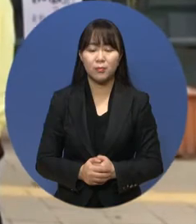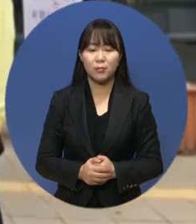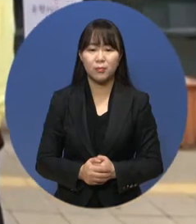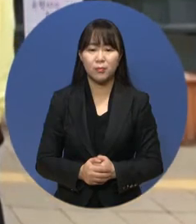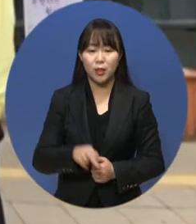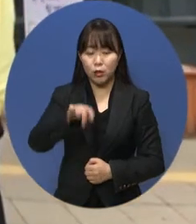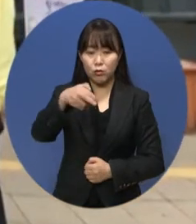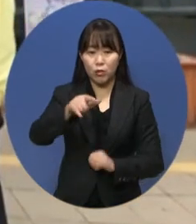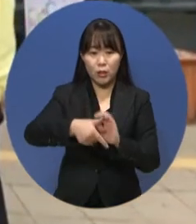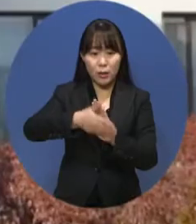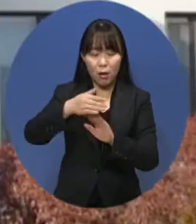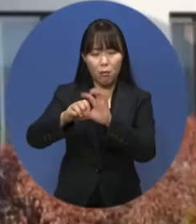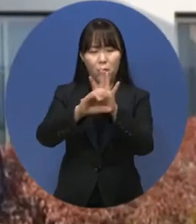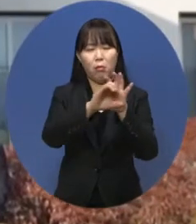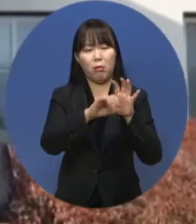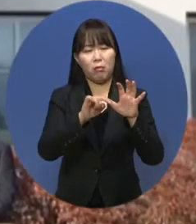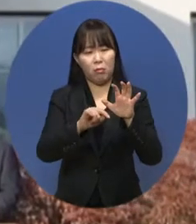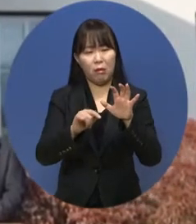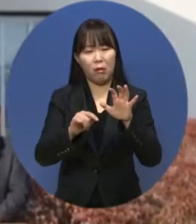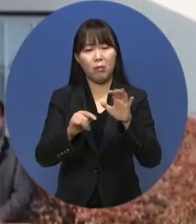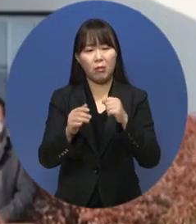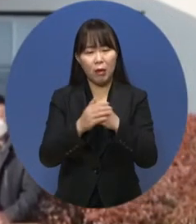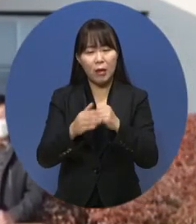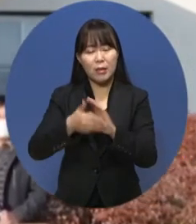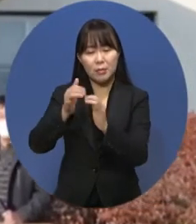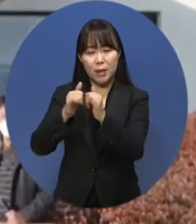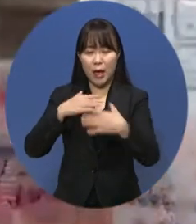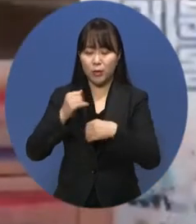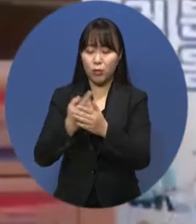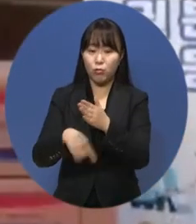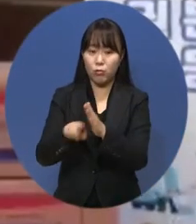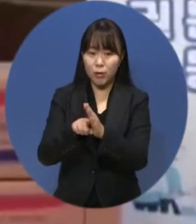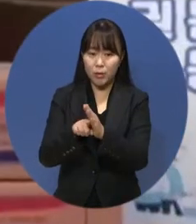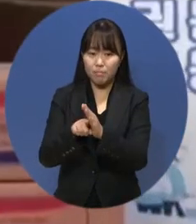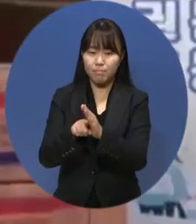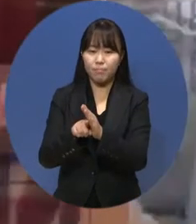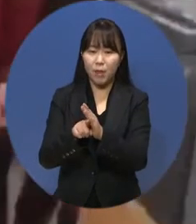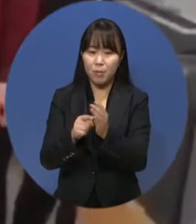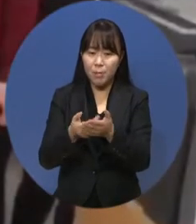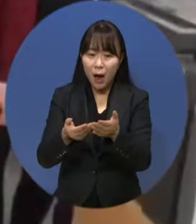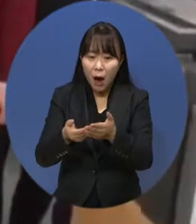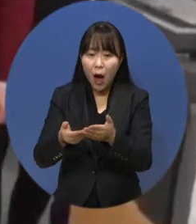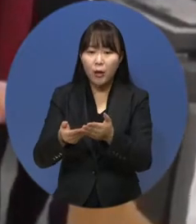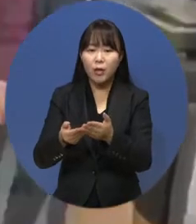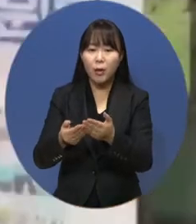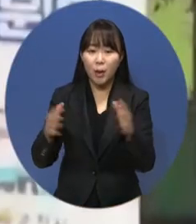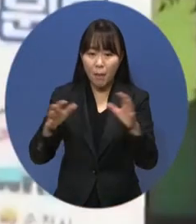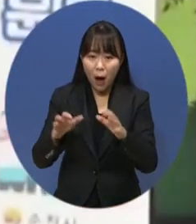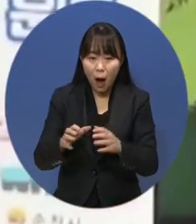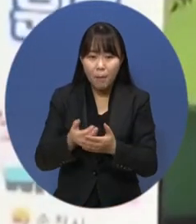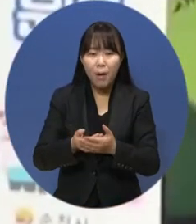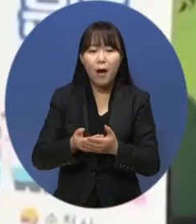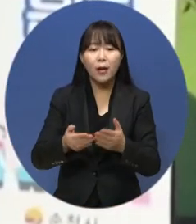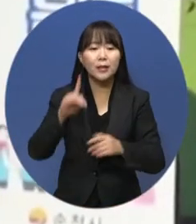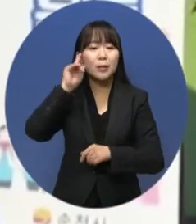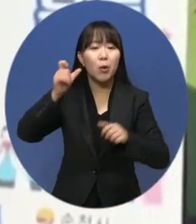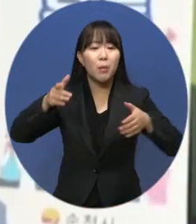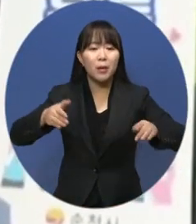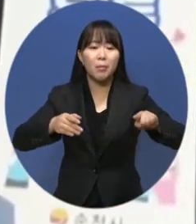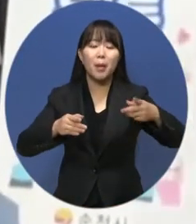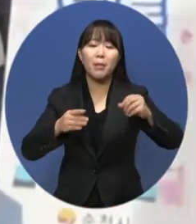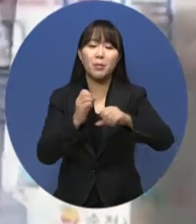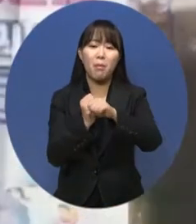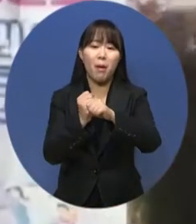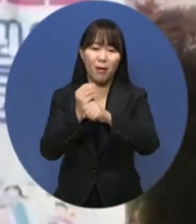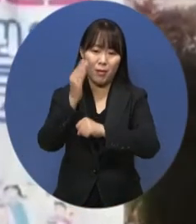출처 씨가 코로나 로부터 취미 안전을 지키기 위해 추진한 마스크 곤 보는 등이 시작한 지 15일 만에 100만